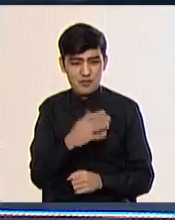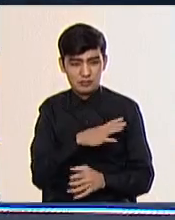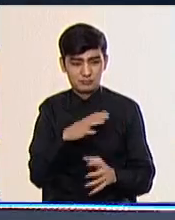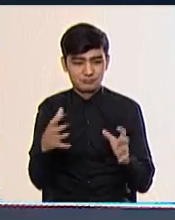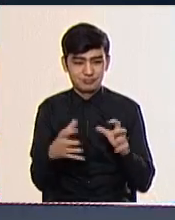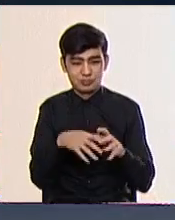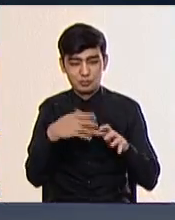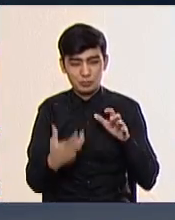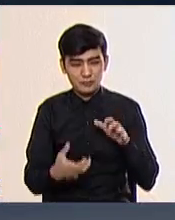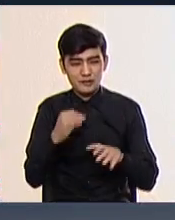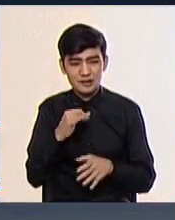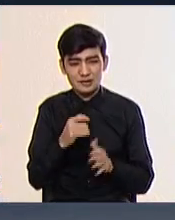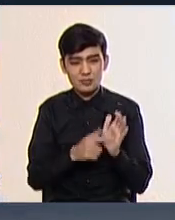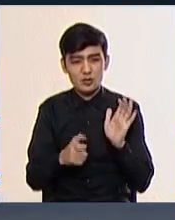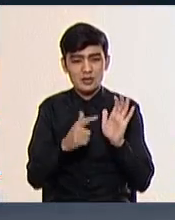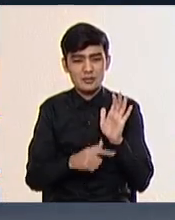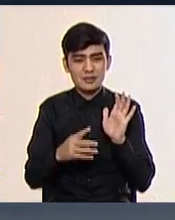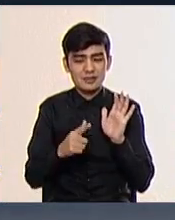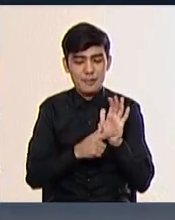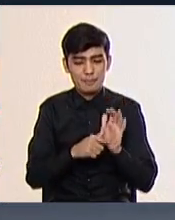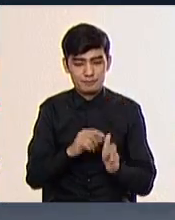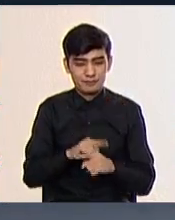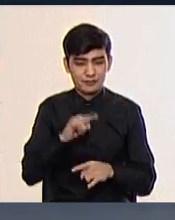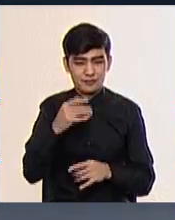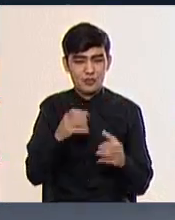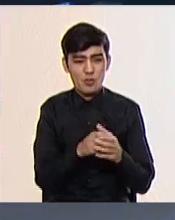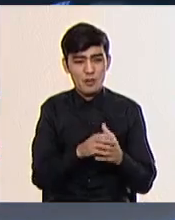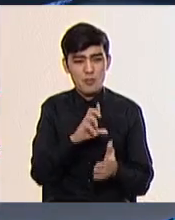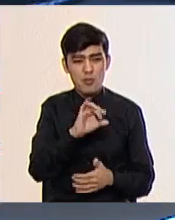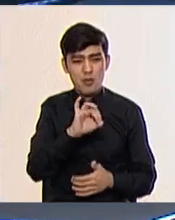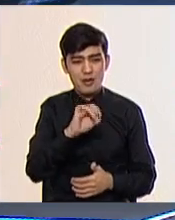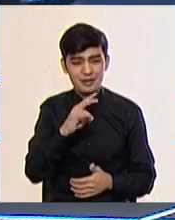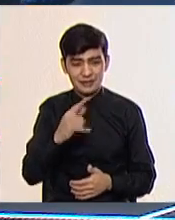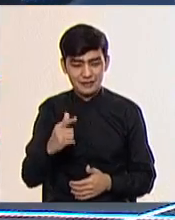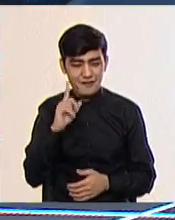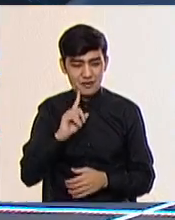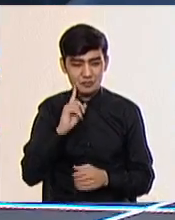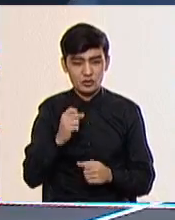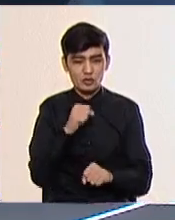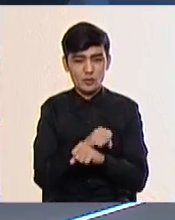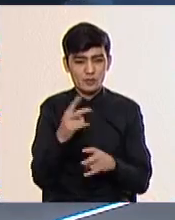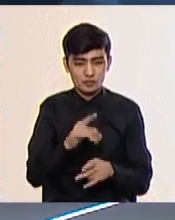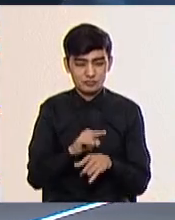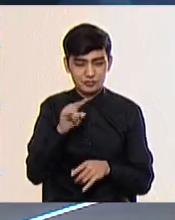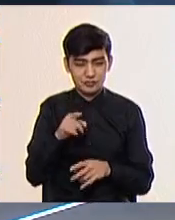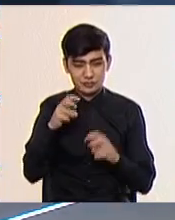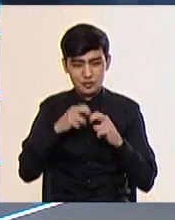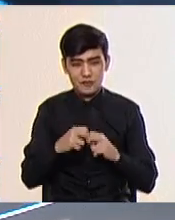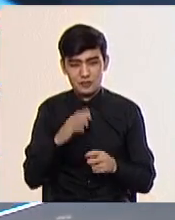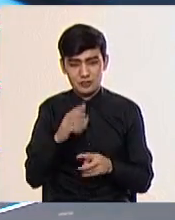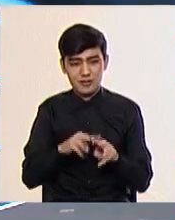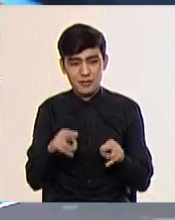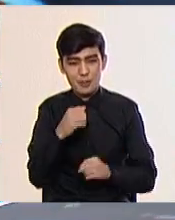Boeing 777. В компании уже заявили, что руководство Boeing предлагает приостановить использование лайнеров с этим